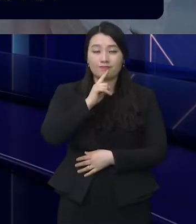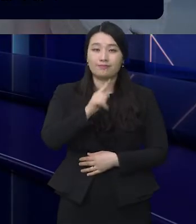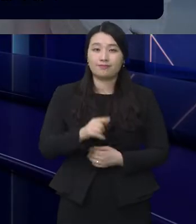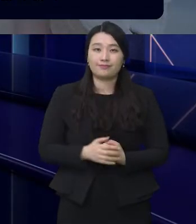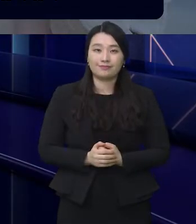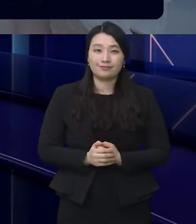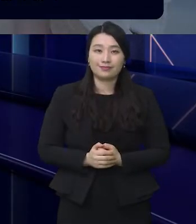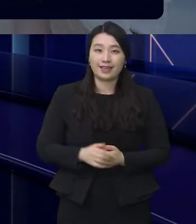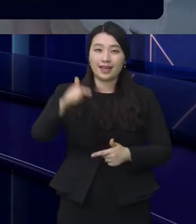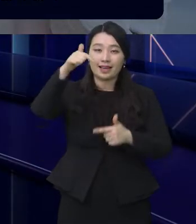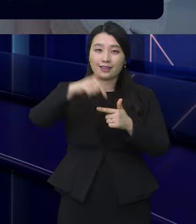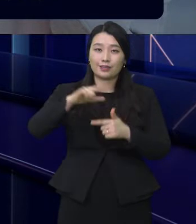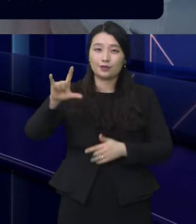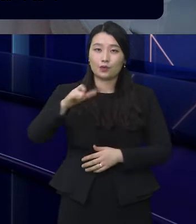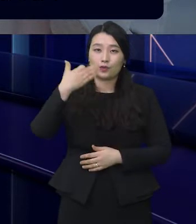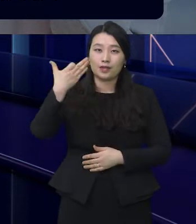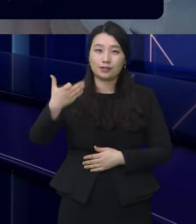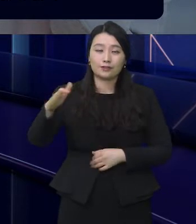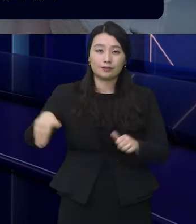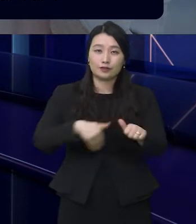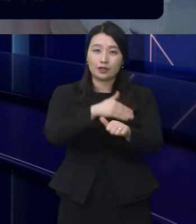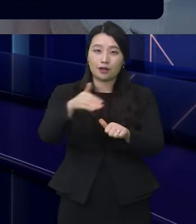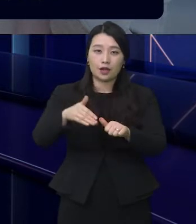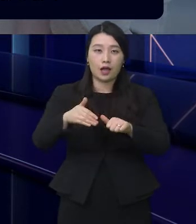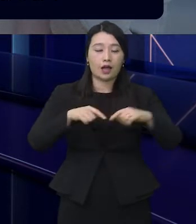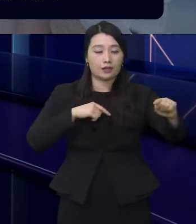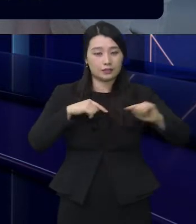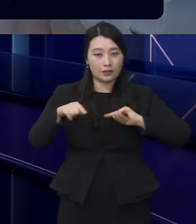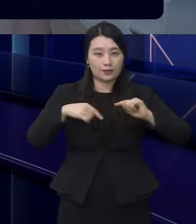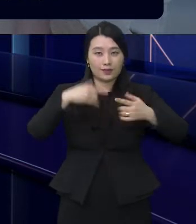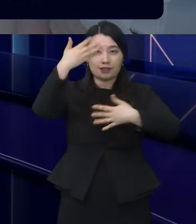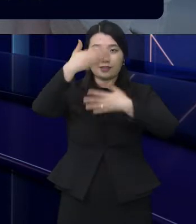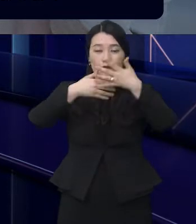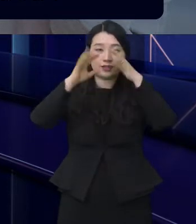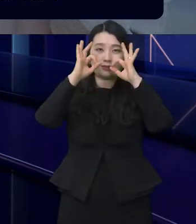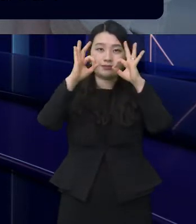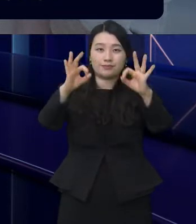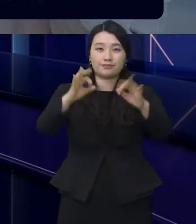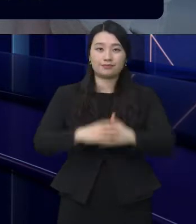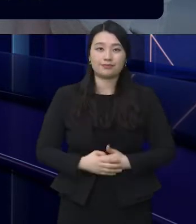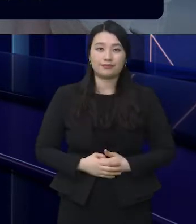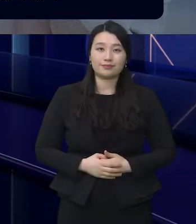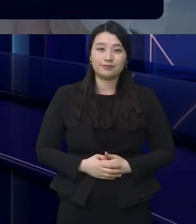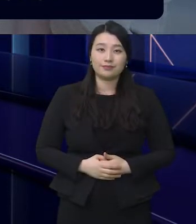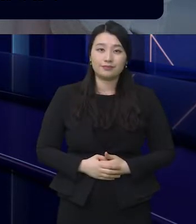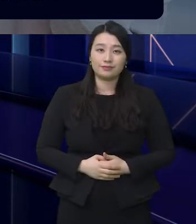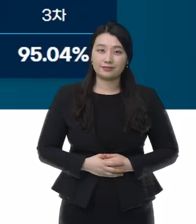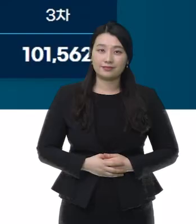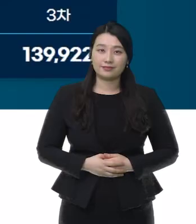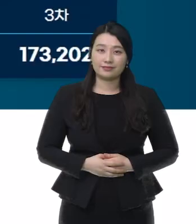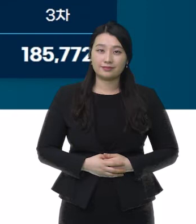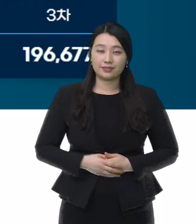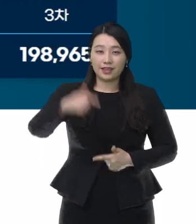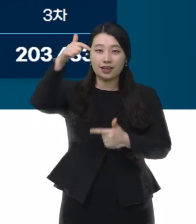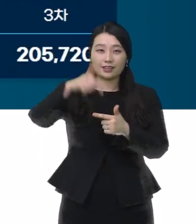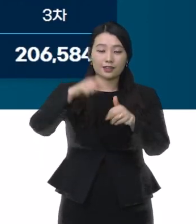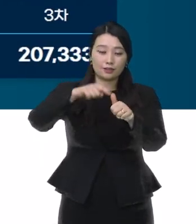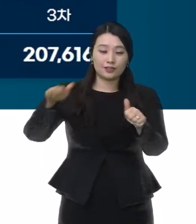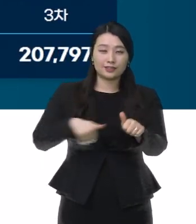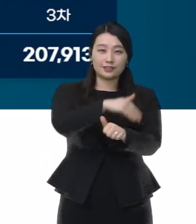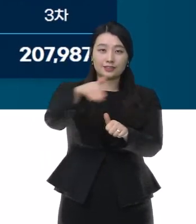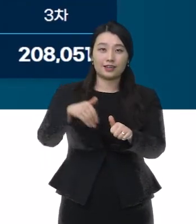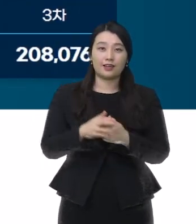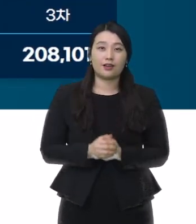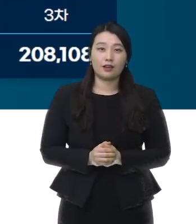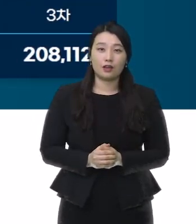그럼 여기서 강남구 코로 날리고 현황과 주요 정책들을 영상으로 보시겠습니다 감면 부 확진 자